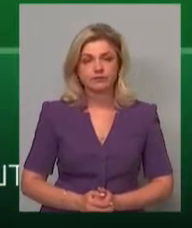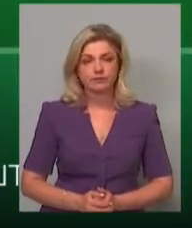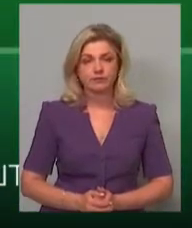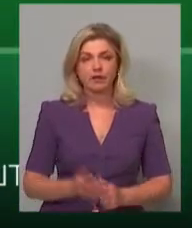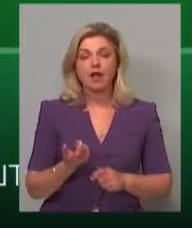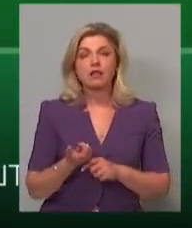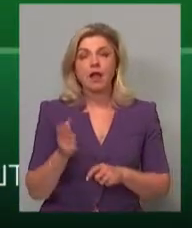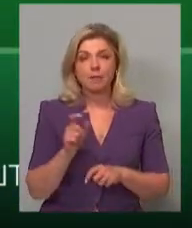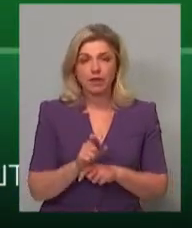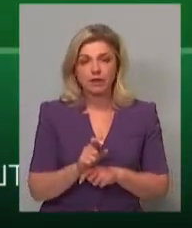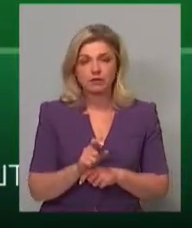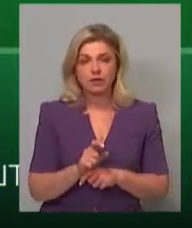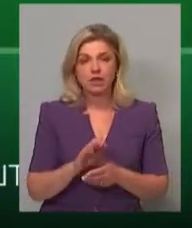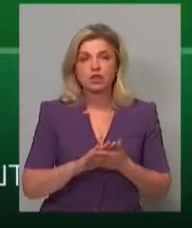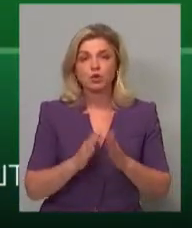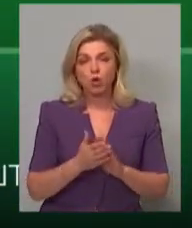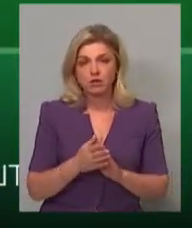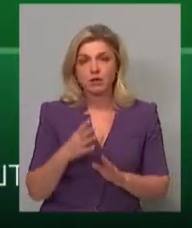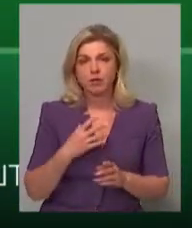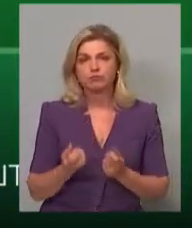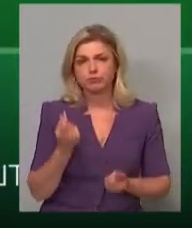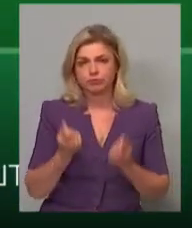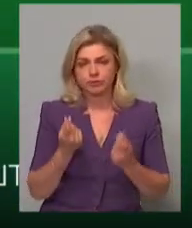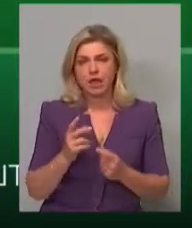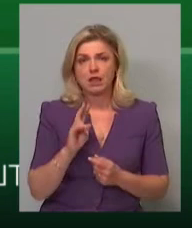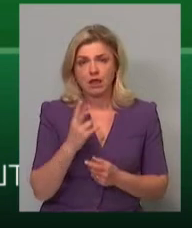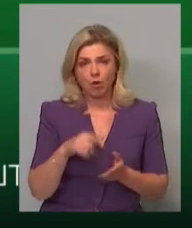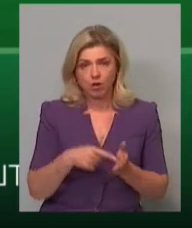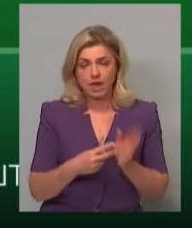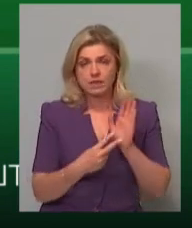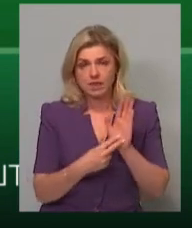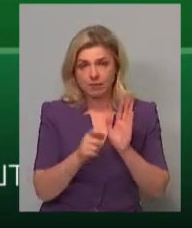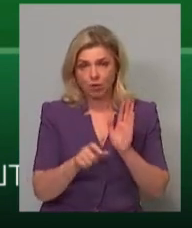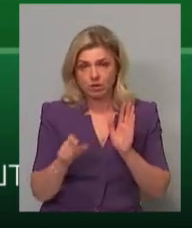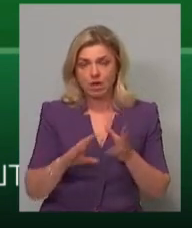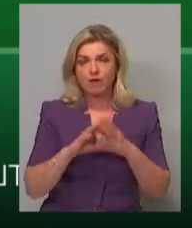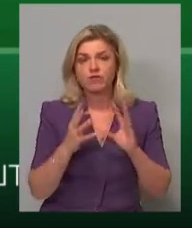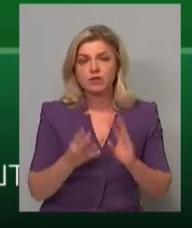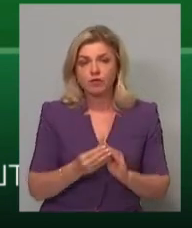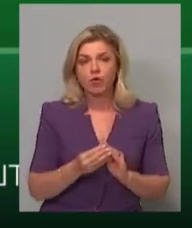Найбільшим чином у нас змінилася ситуація в місті Миколаєві. Додалося 7 осіб. Тобто загалом ми маємо